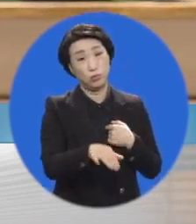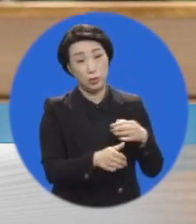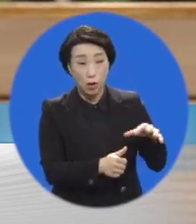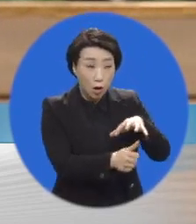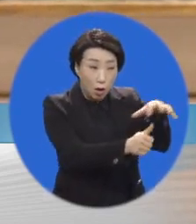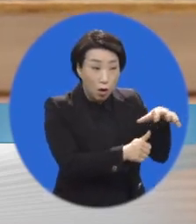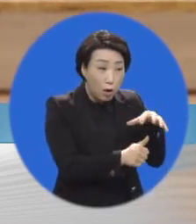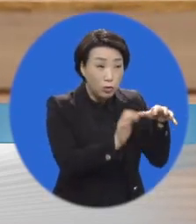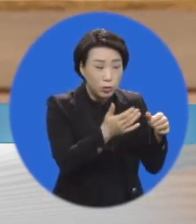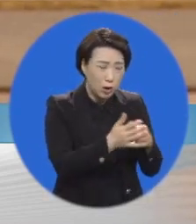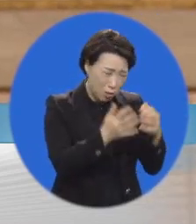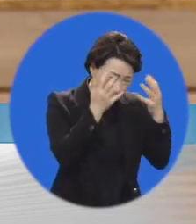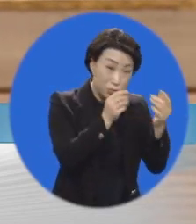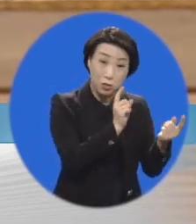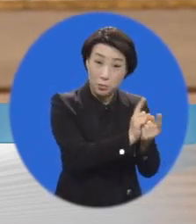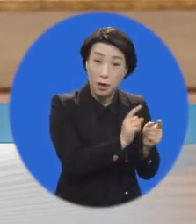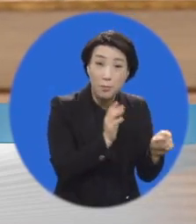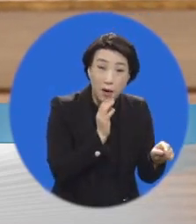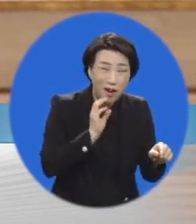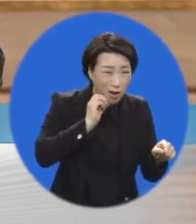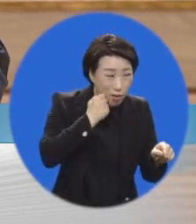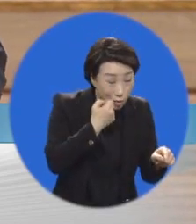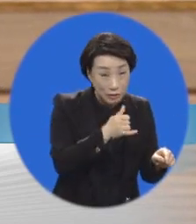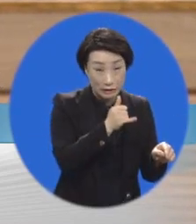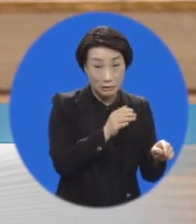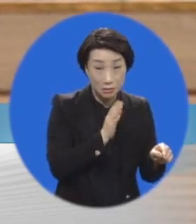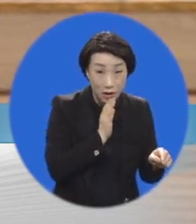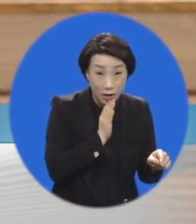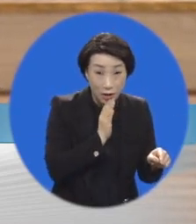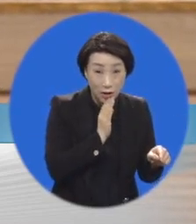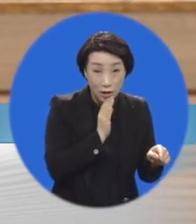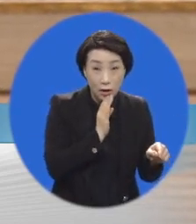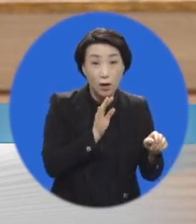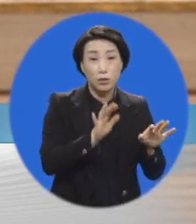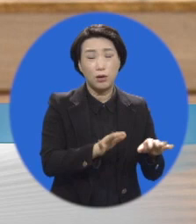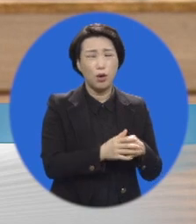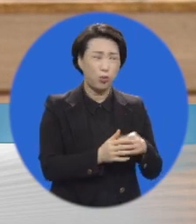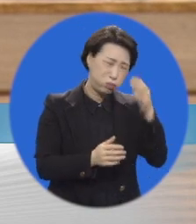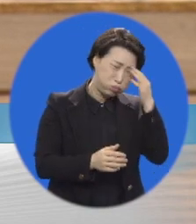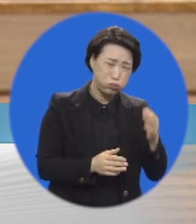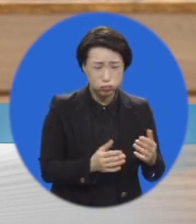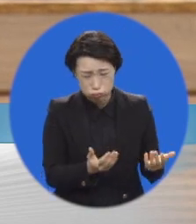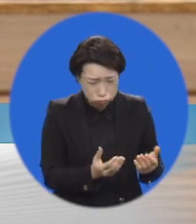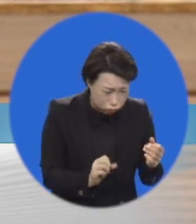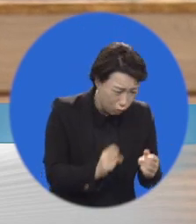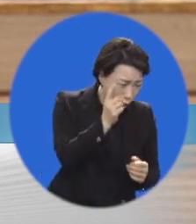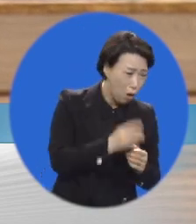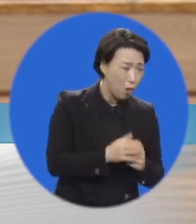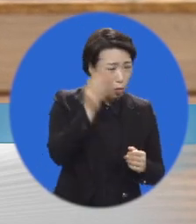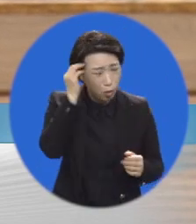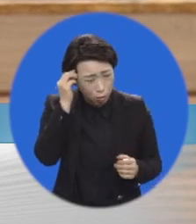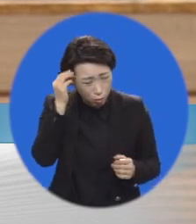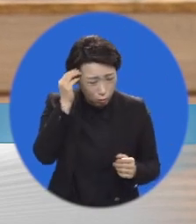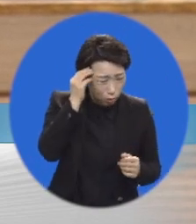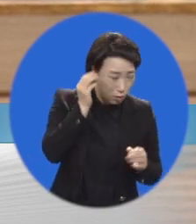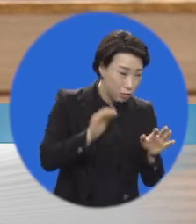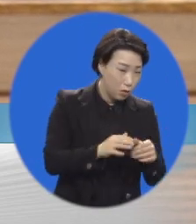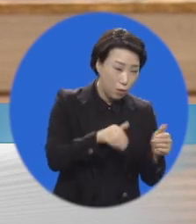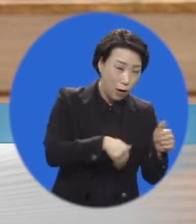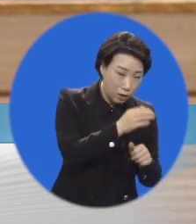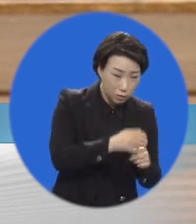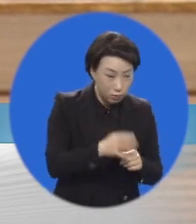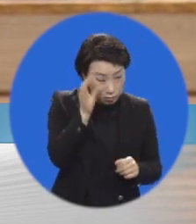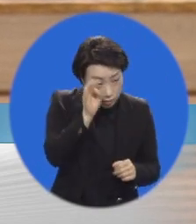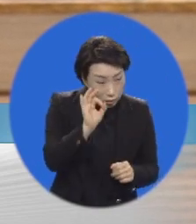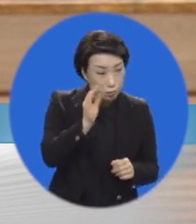지배를 당하고 고통을 당하고 어려움을 당하고 그러면서 왜 이런 것이 왜 왔을까 하는 환경을